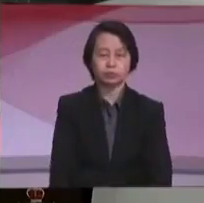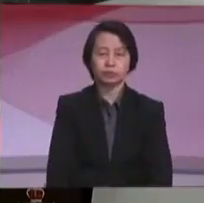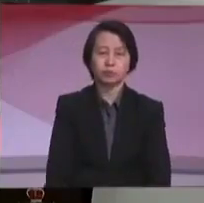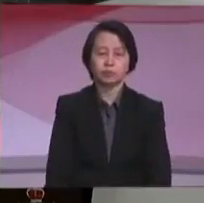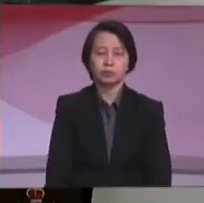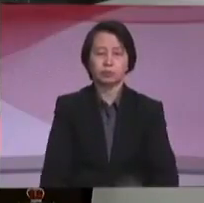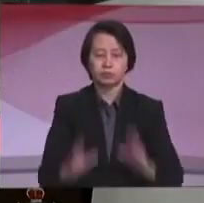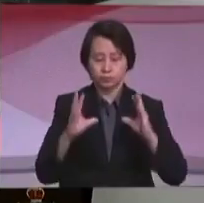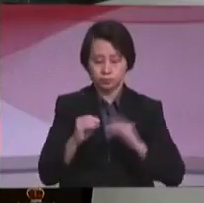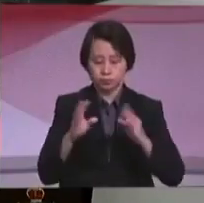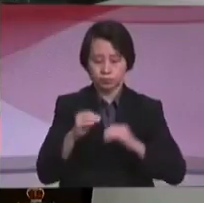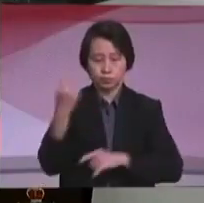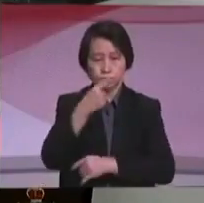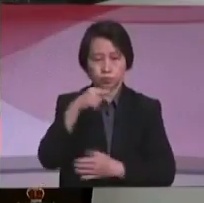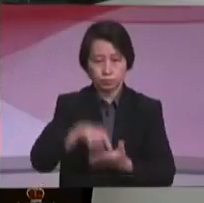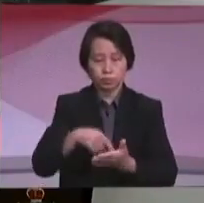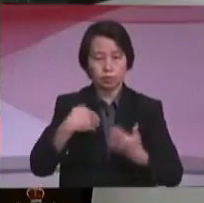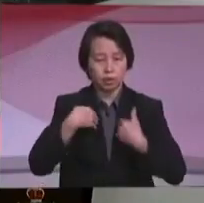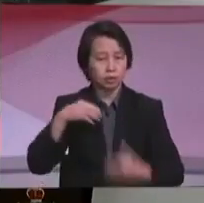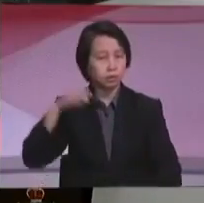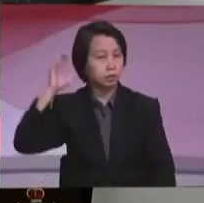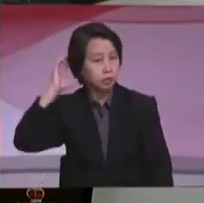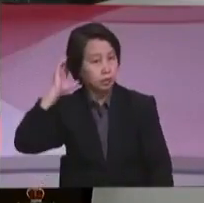Sidang khas hari ini juga mendengar pembentangan